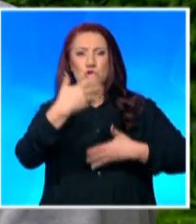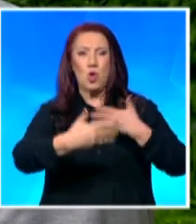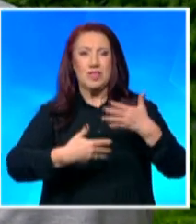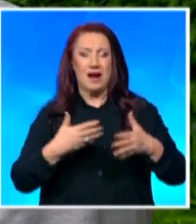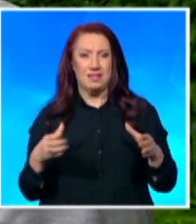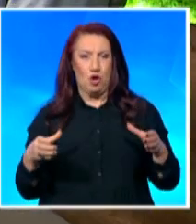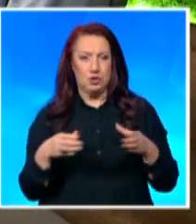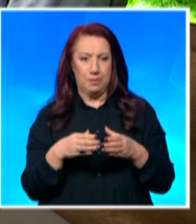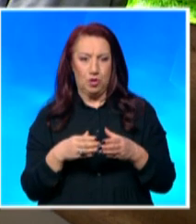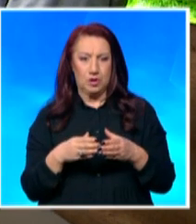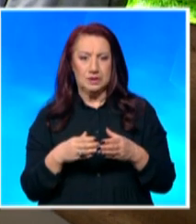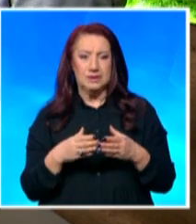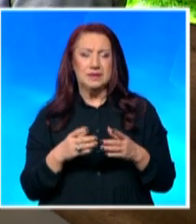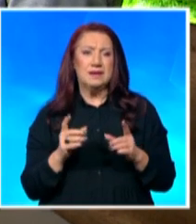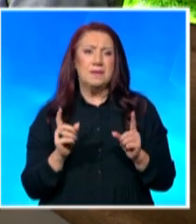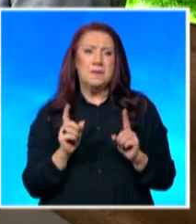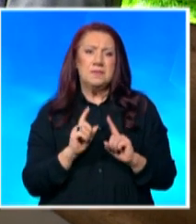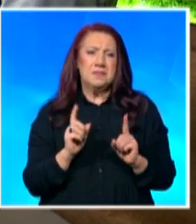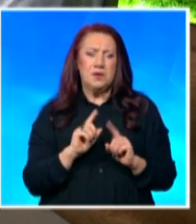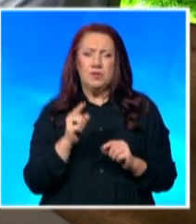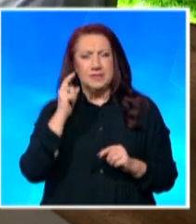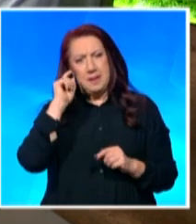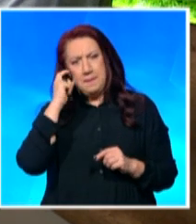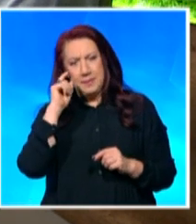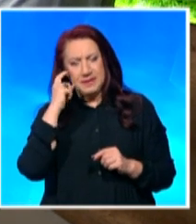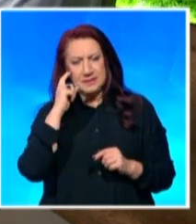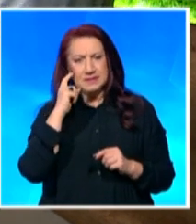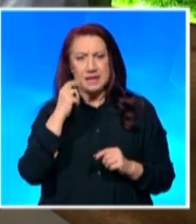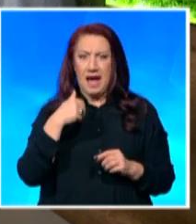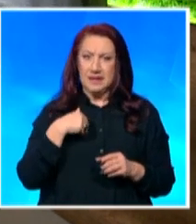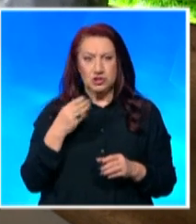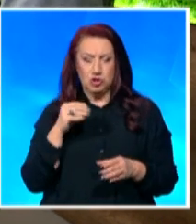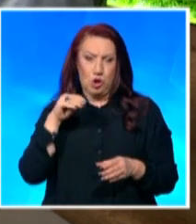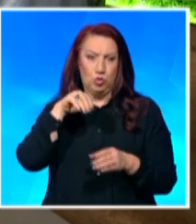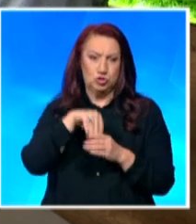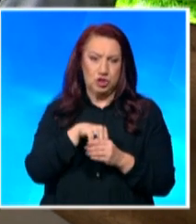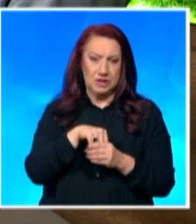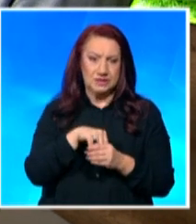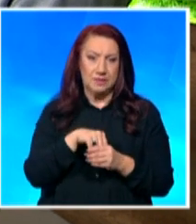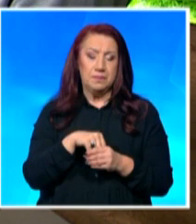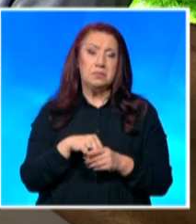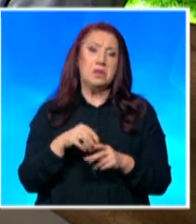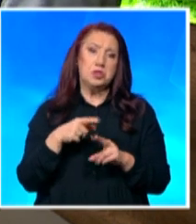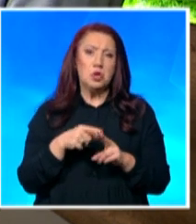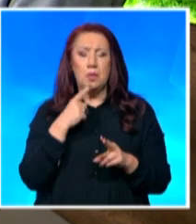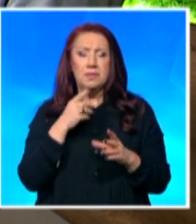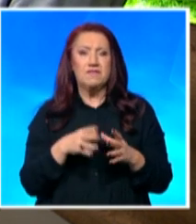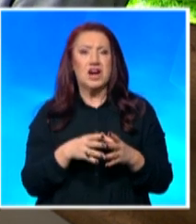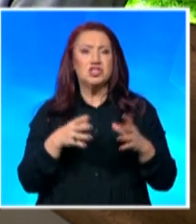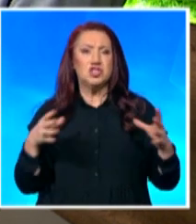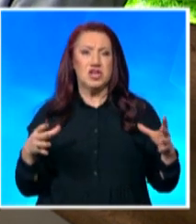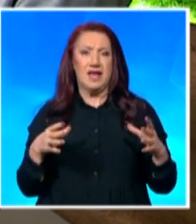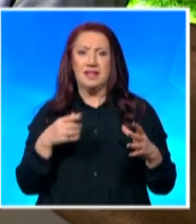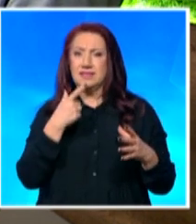никой не е мислил за това аз да бъда в 12-те. Да си в разширения състав с по 2 седмици не